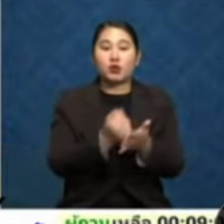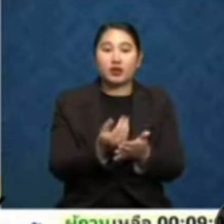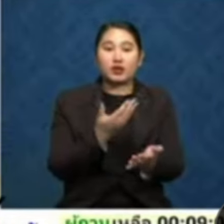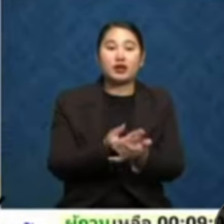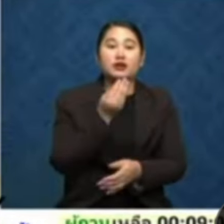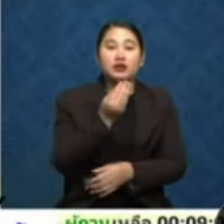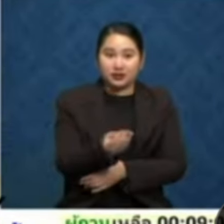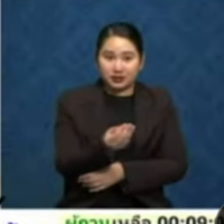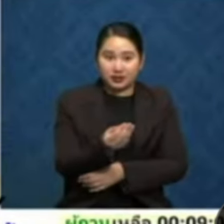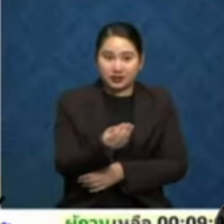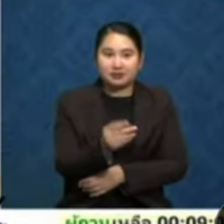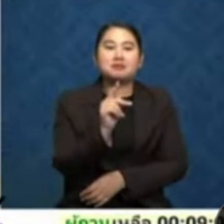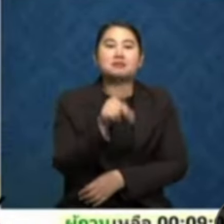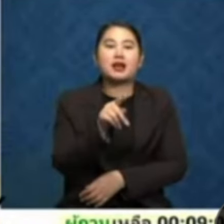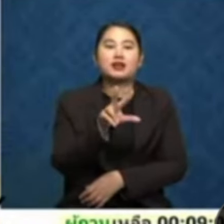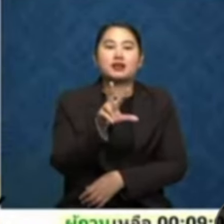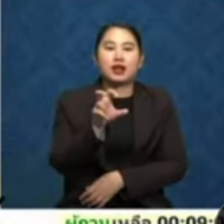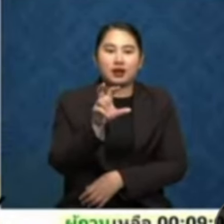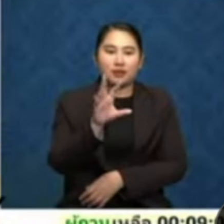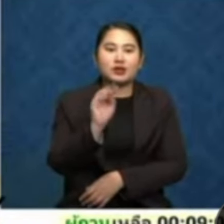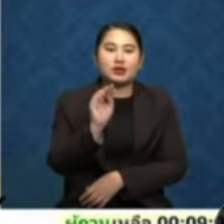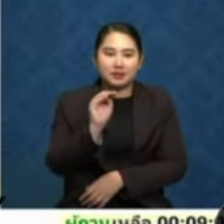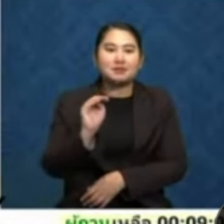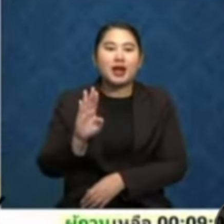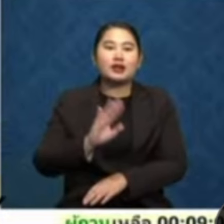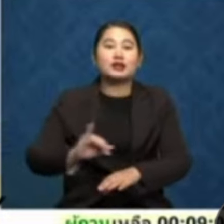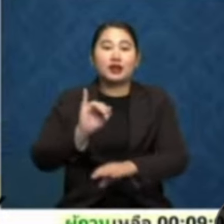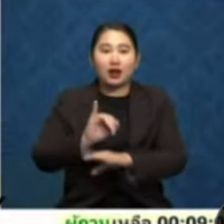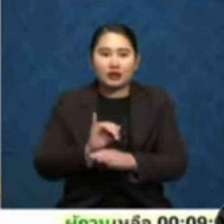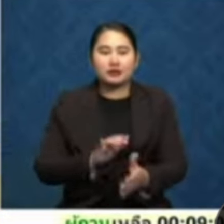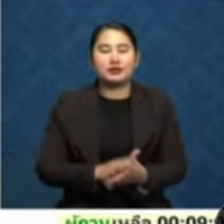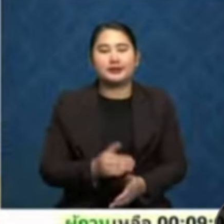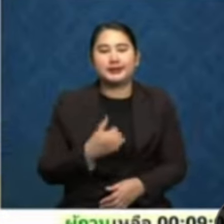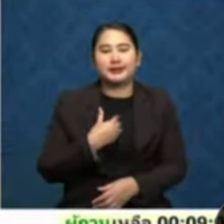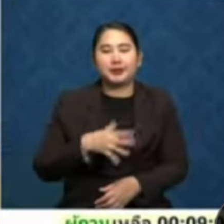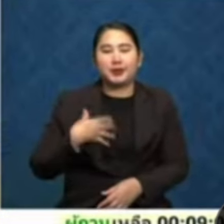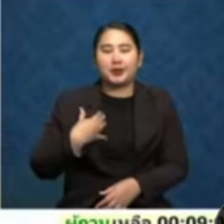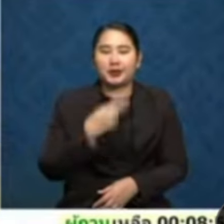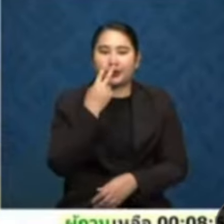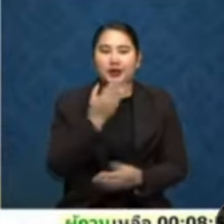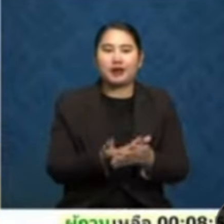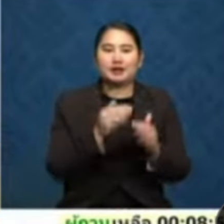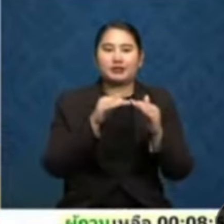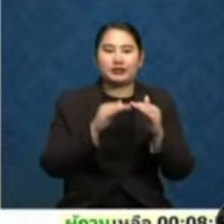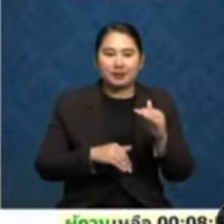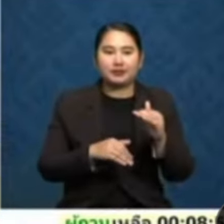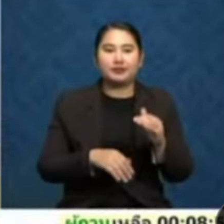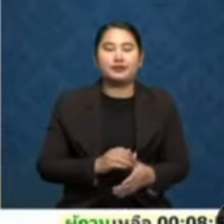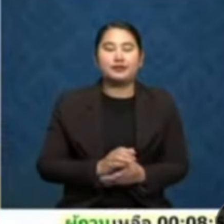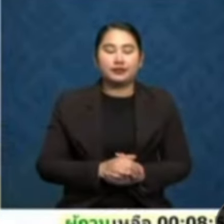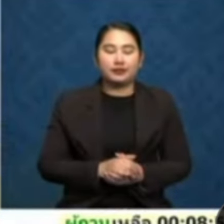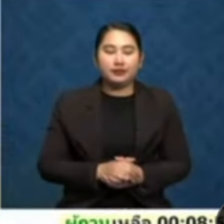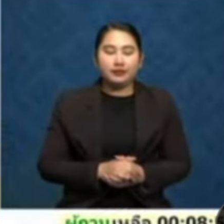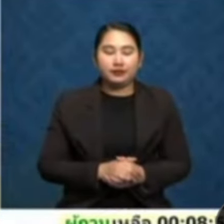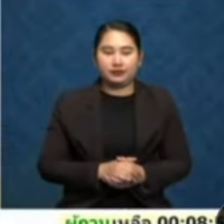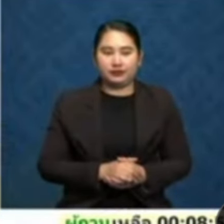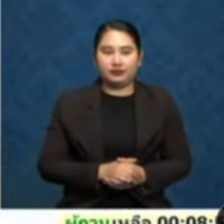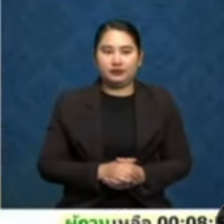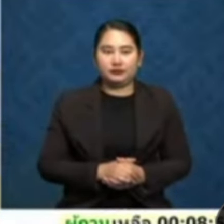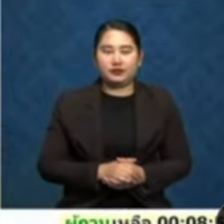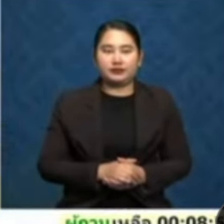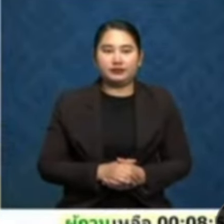เนี่ยรัฐบาลจ่ายเพียง 1340บาทต่อไร่เท่านั้นซึ่งต่ำกว่าต้นทุนจริงเนี่ย 4เท่านอกเหนือจากนี้